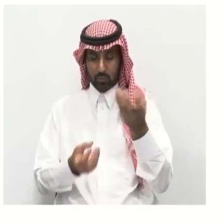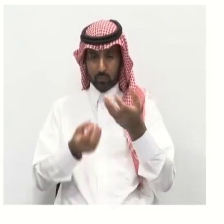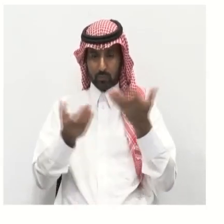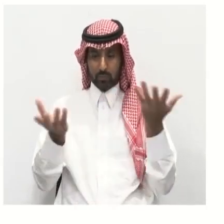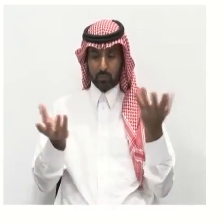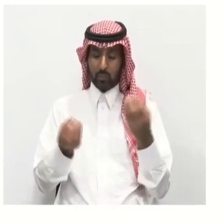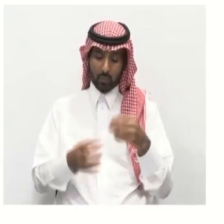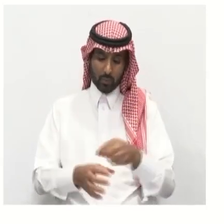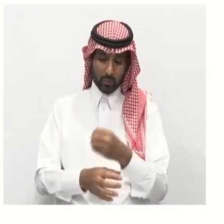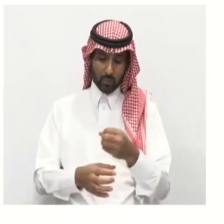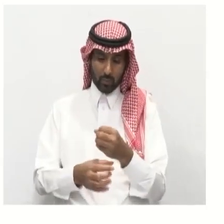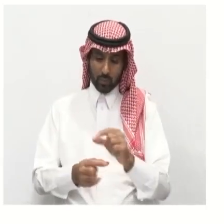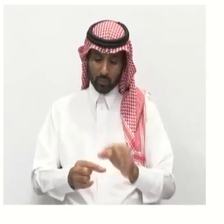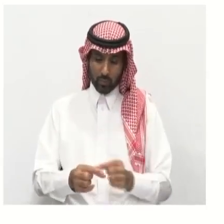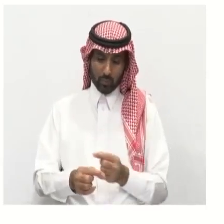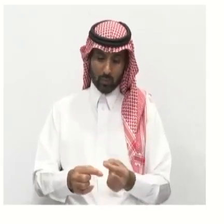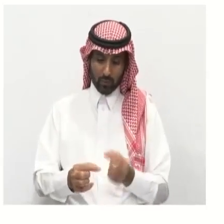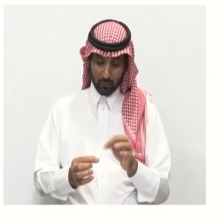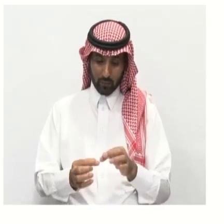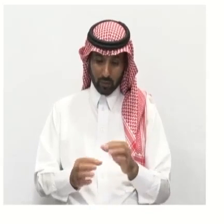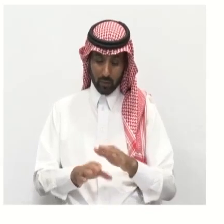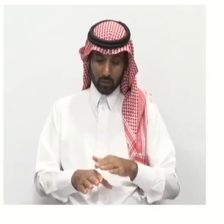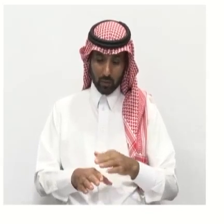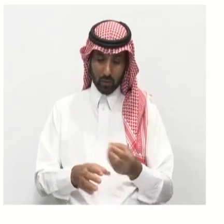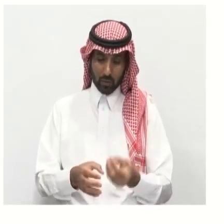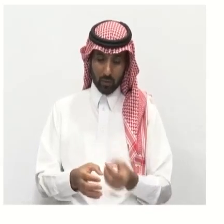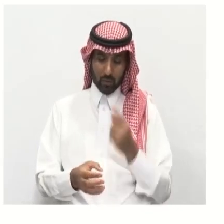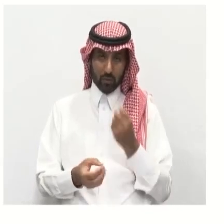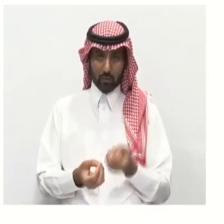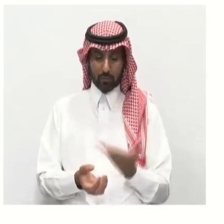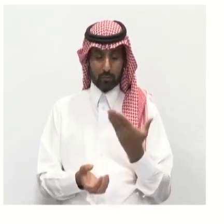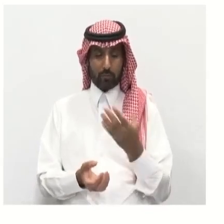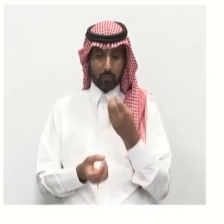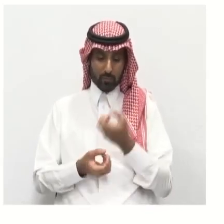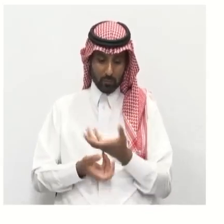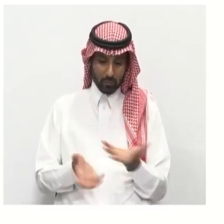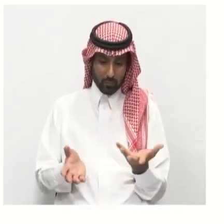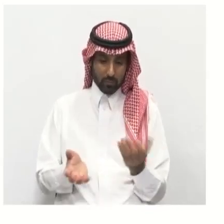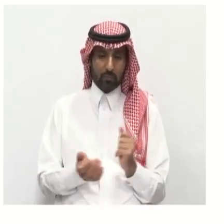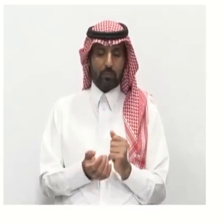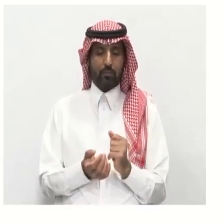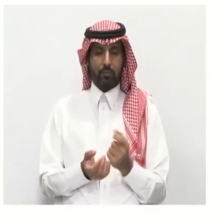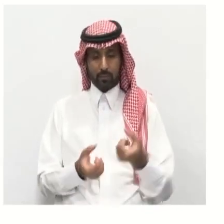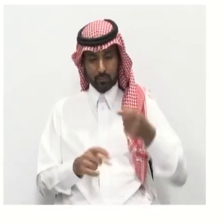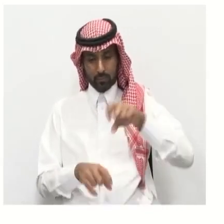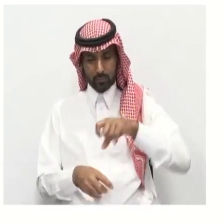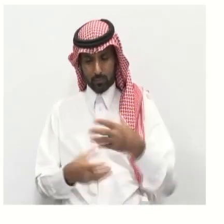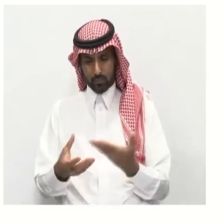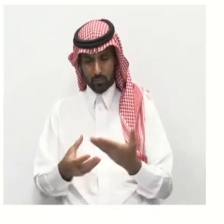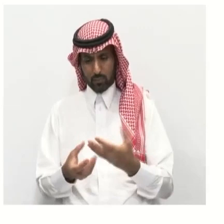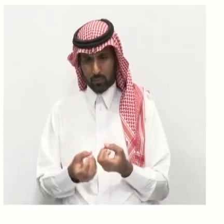راسب او ماء او غاز هنا راح تؤدي الى انتاج غاز بانه بما بحكم ان درسنا تفاعل